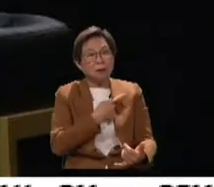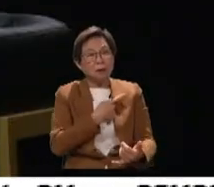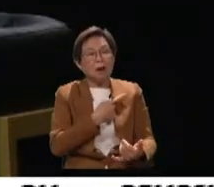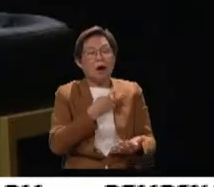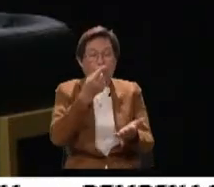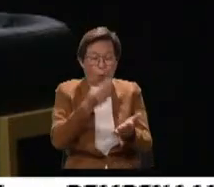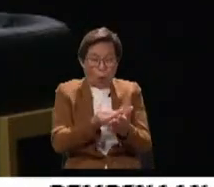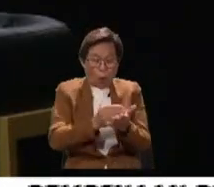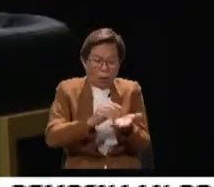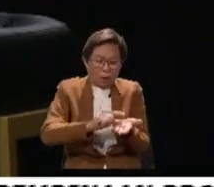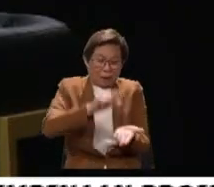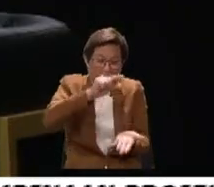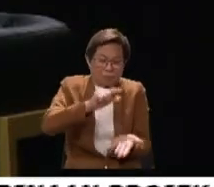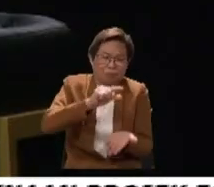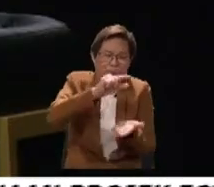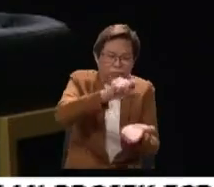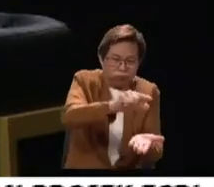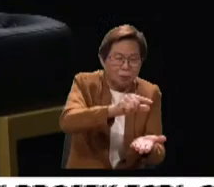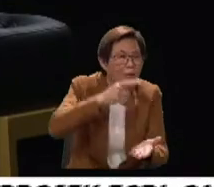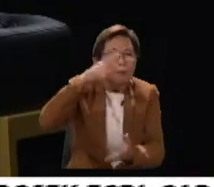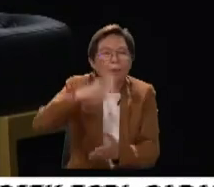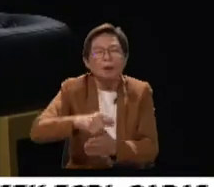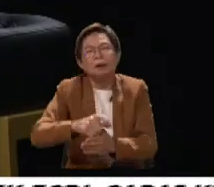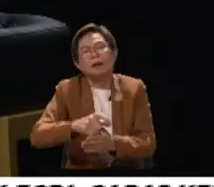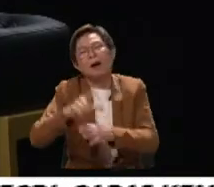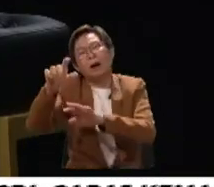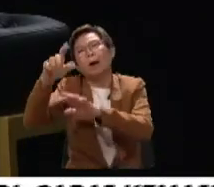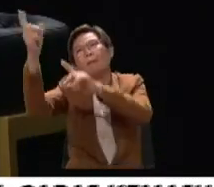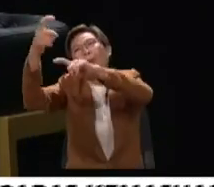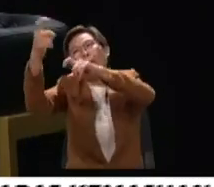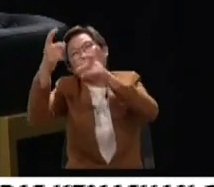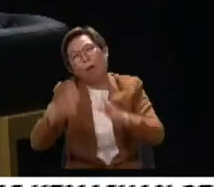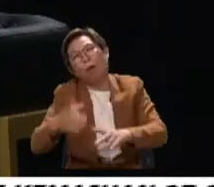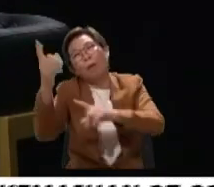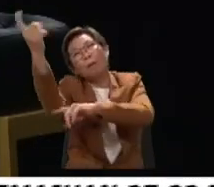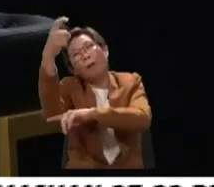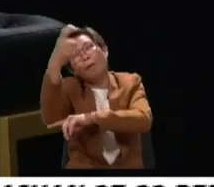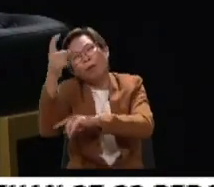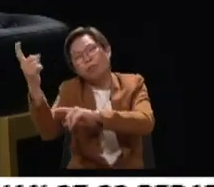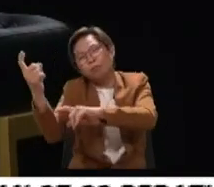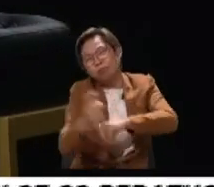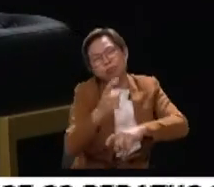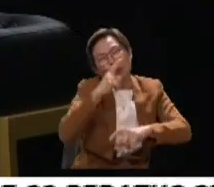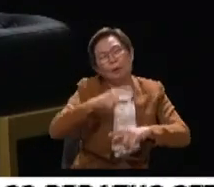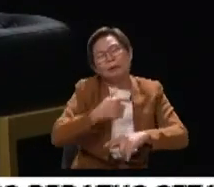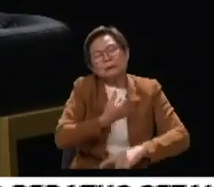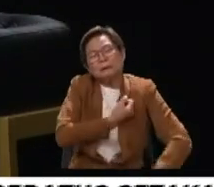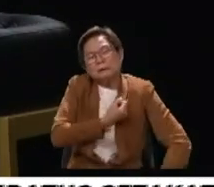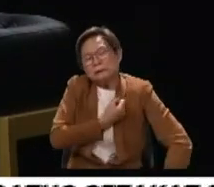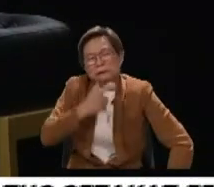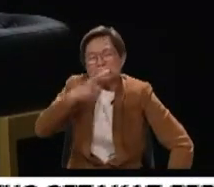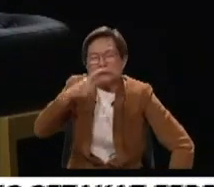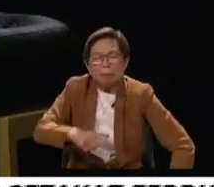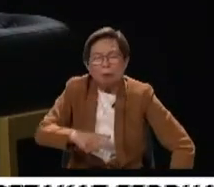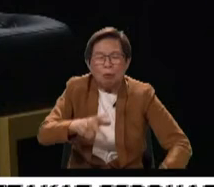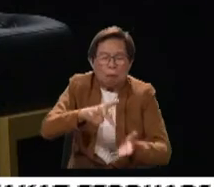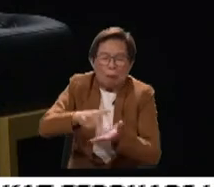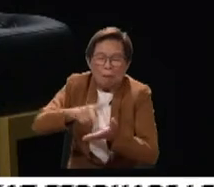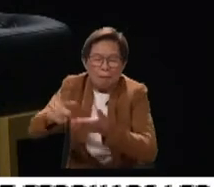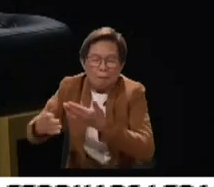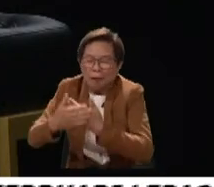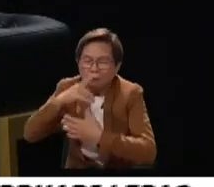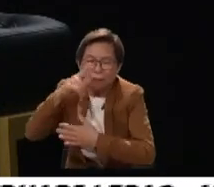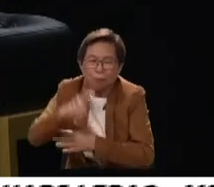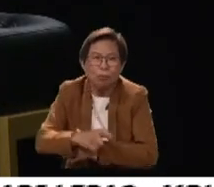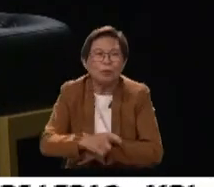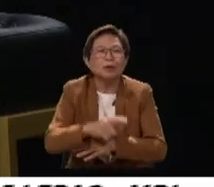Geran Jadi mereka tidak perlulah susah hati untuk membayar balik dan sebagainya jadi ini kita akan laksanakan di peringkat sawit dan